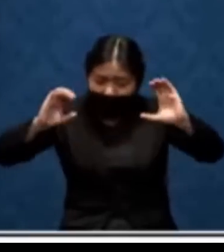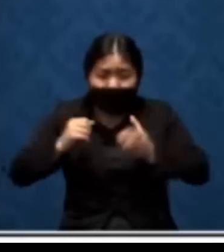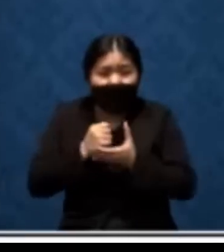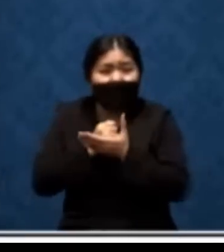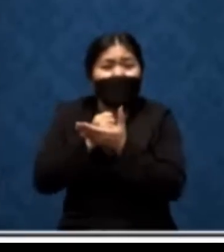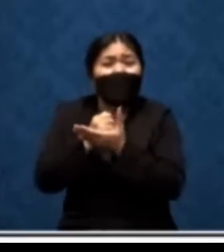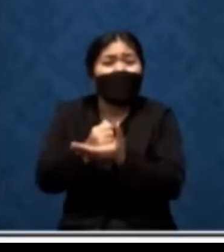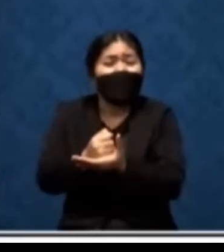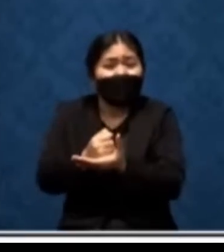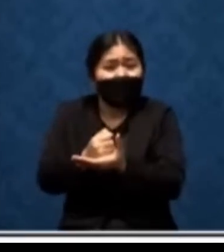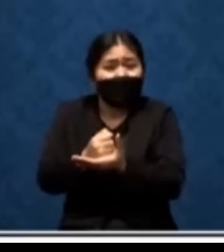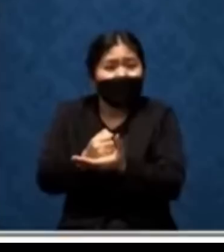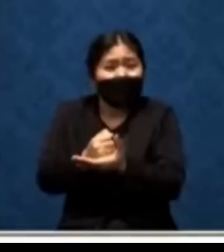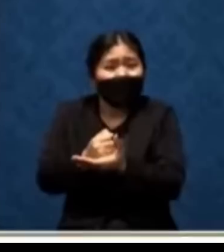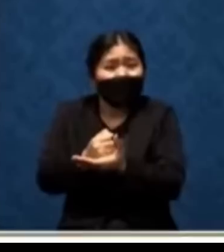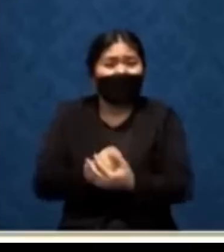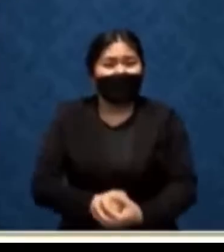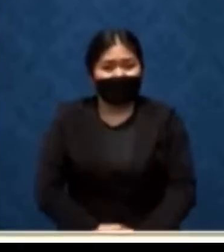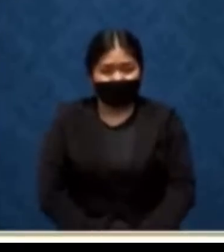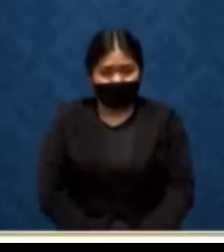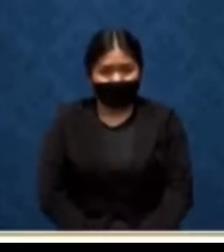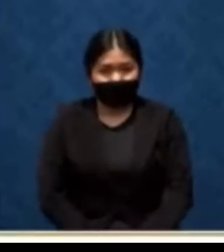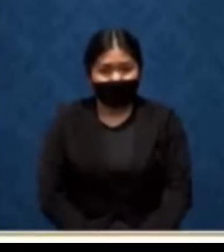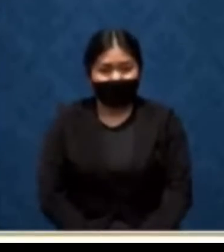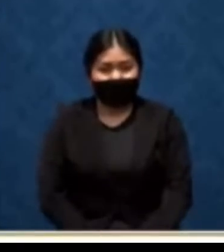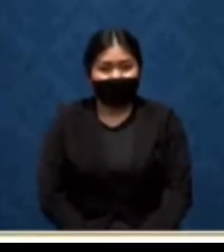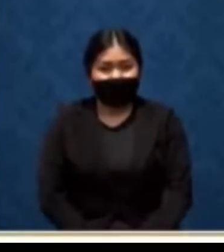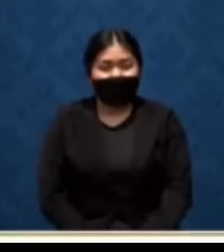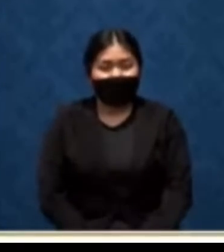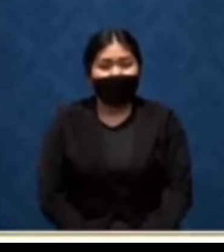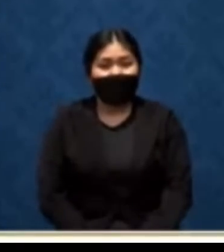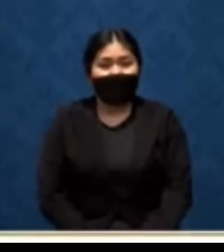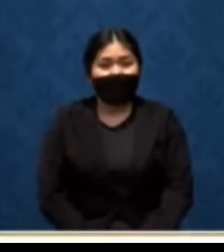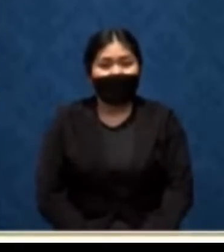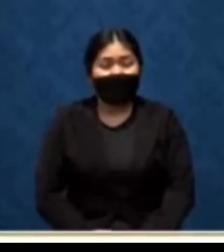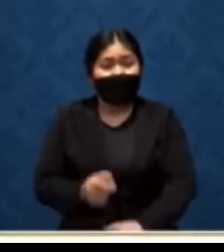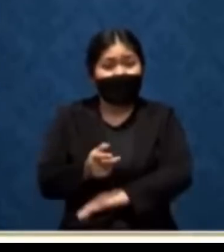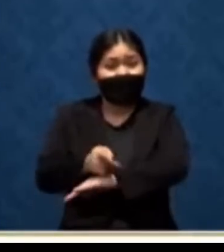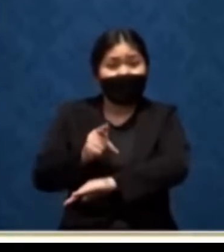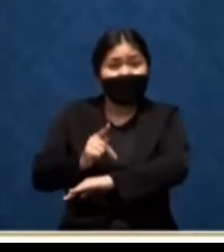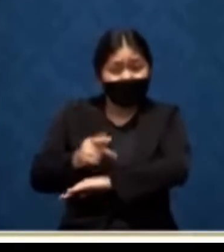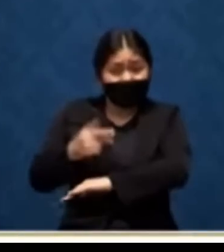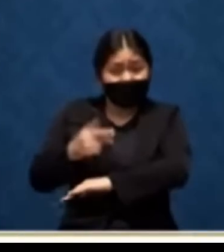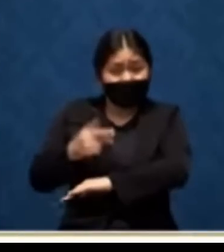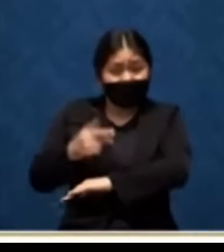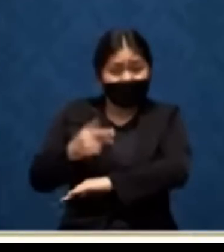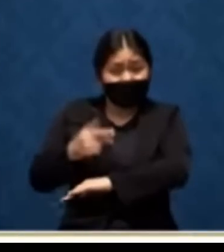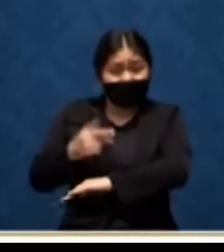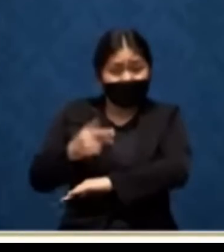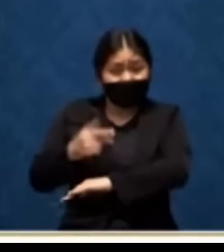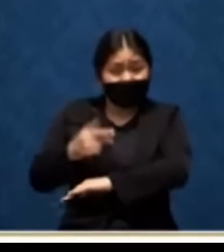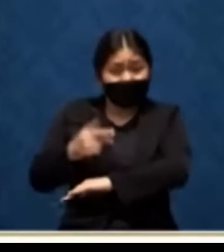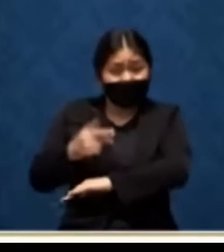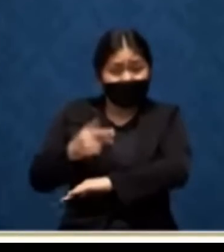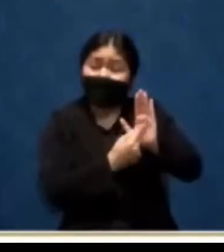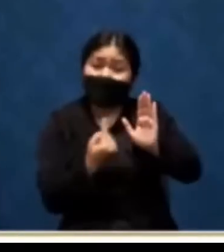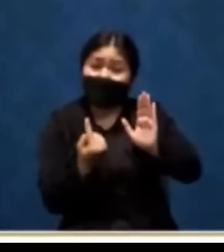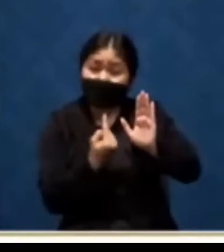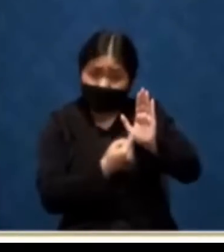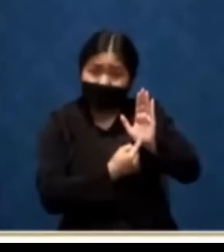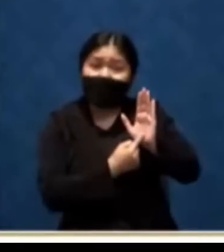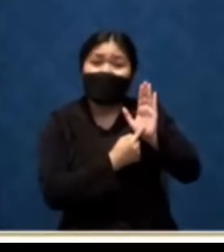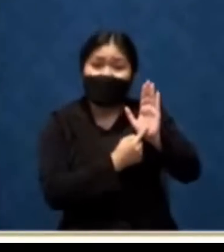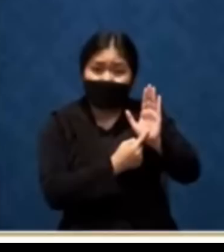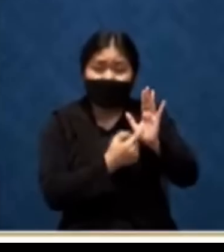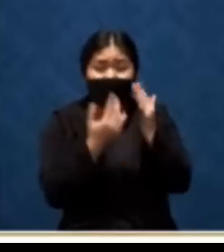ครับ ท่านประธานครับนี่แค่ตัวอย่างเดียวเท่านั้นครับแต่